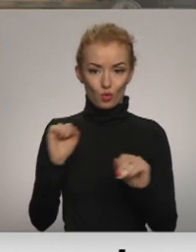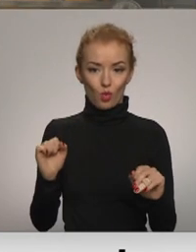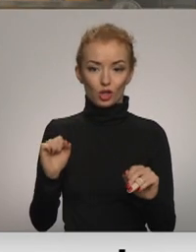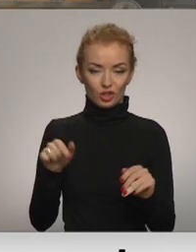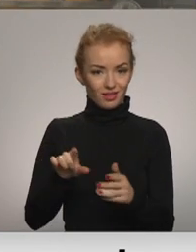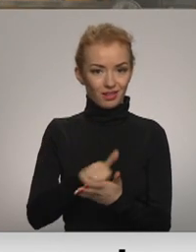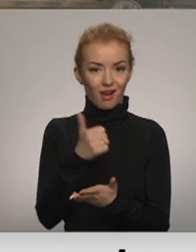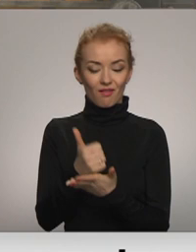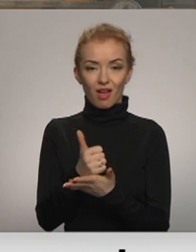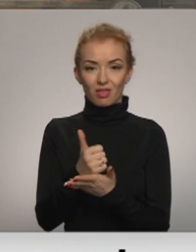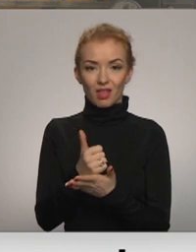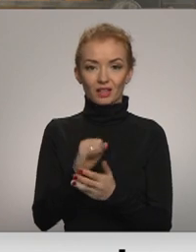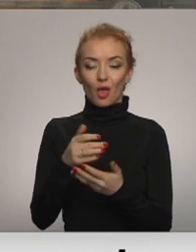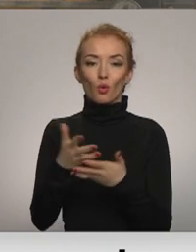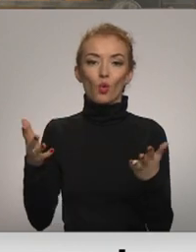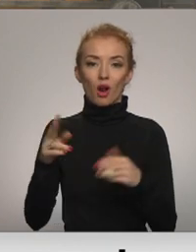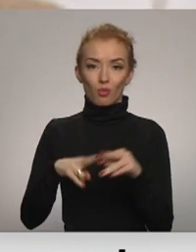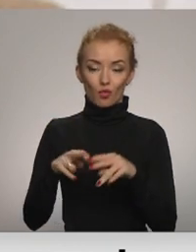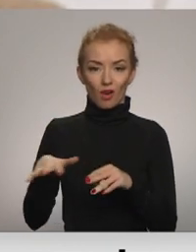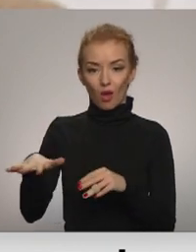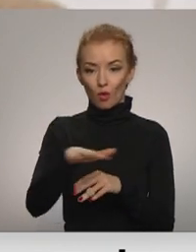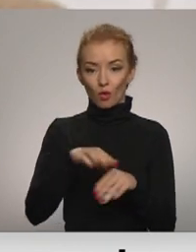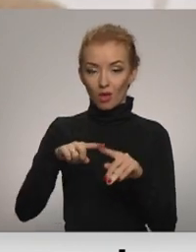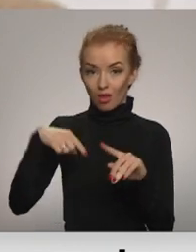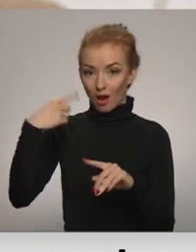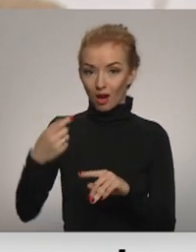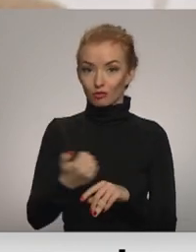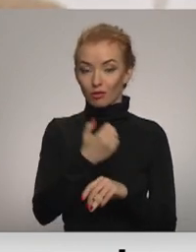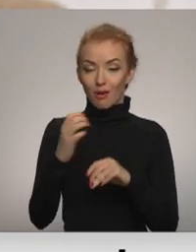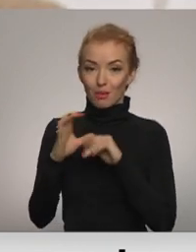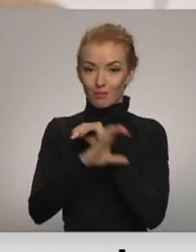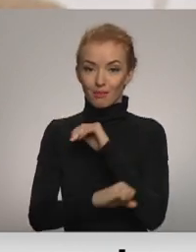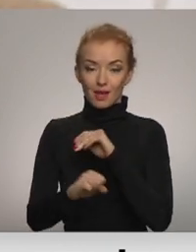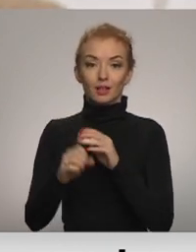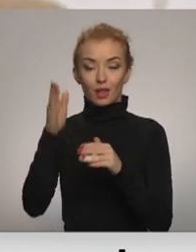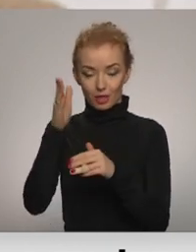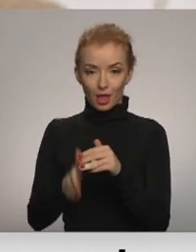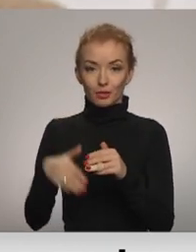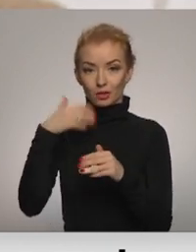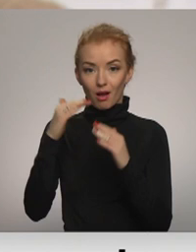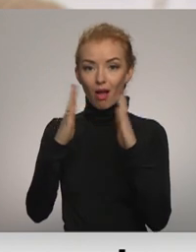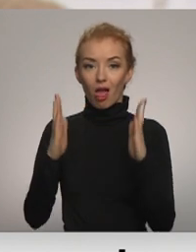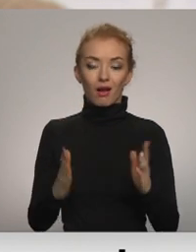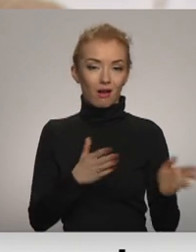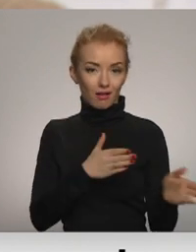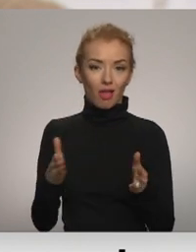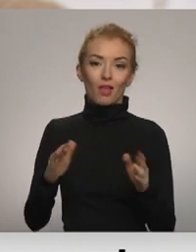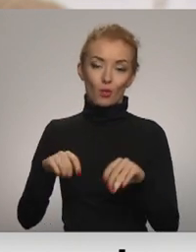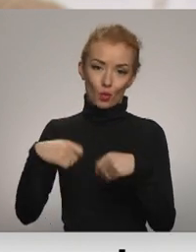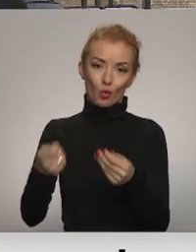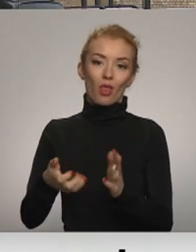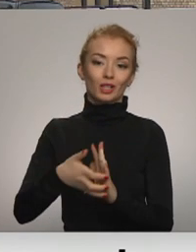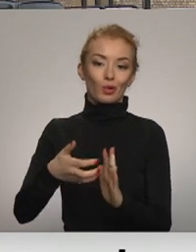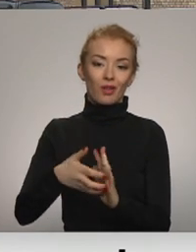ir pats galvenais jebkurā būvlaukumā. Nākošā gada beigas ir tas termiņš, kad ēka ir jābūt gatavai nodotam